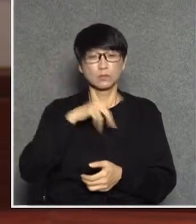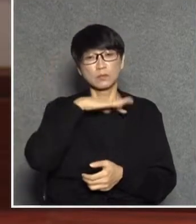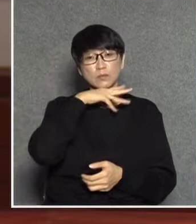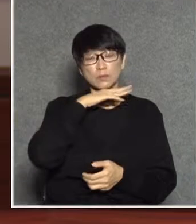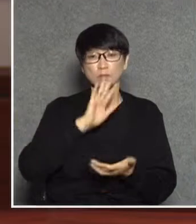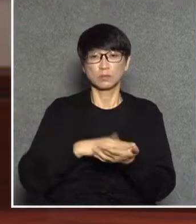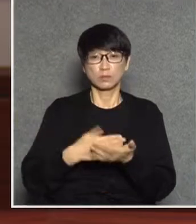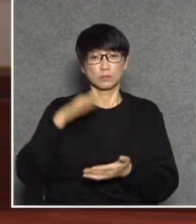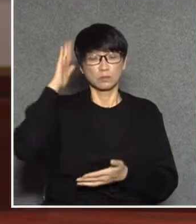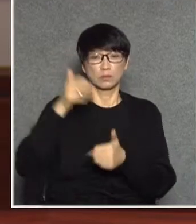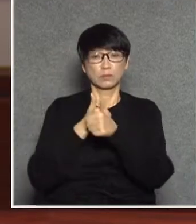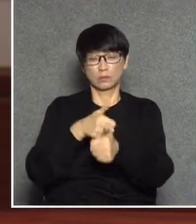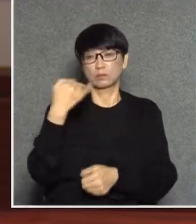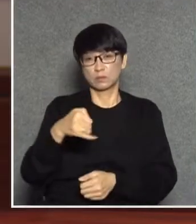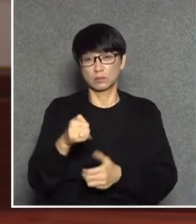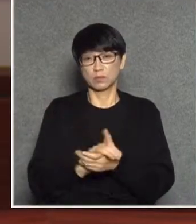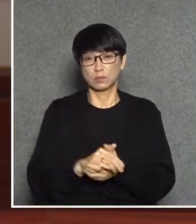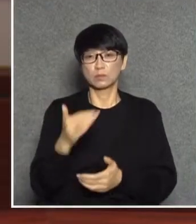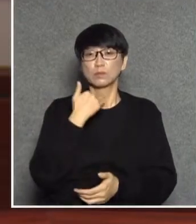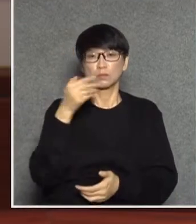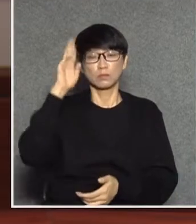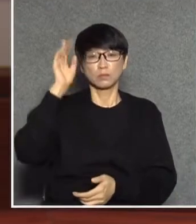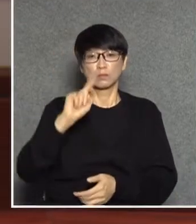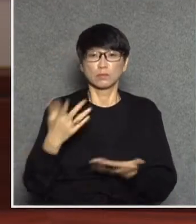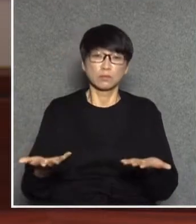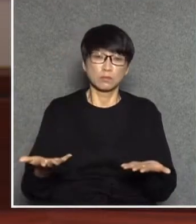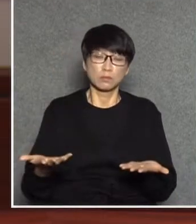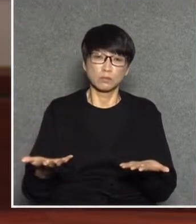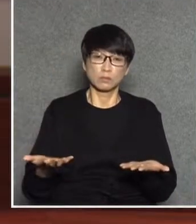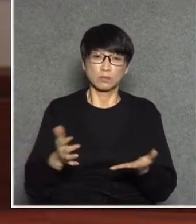方就冇得跟進㗎。咁你報警有咩用咧？阿局長，